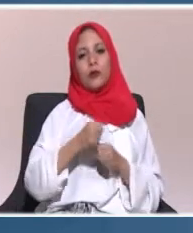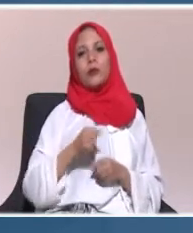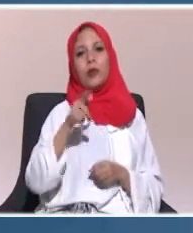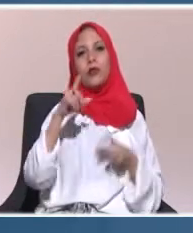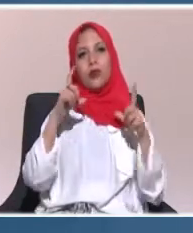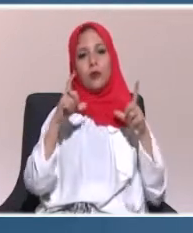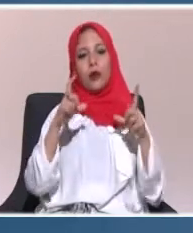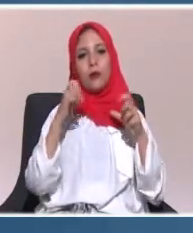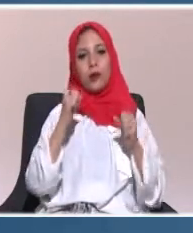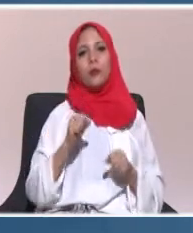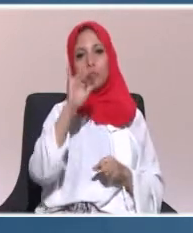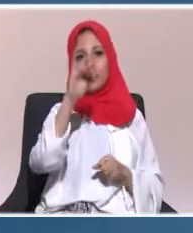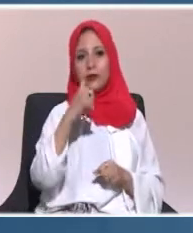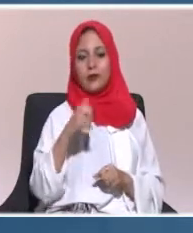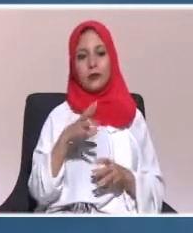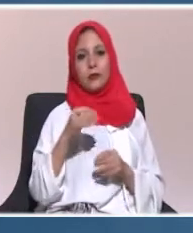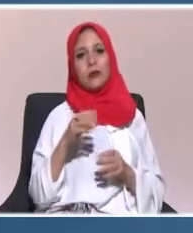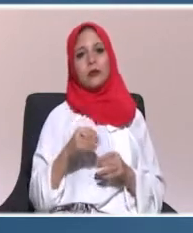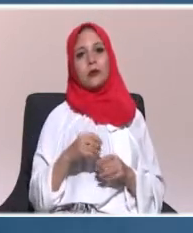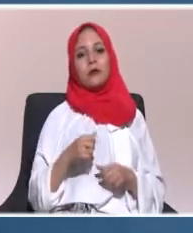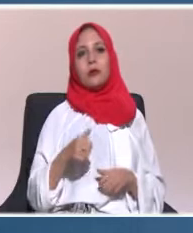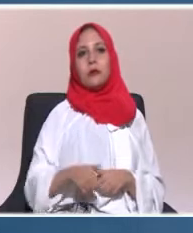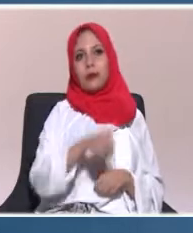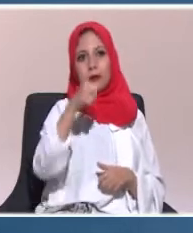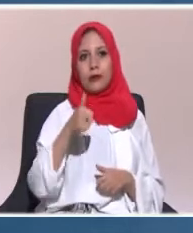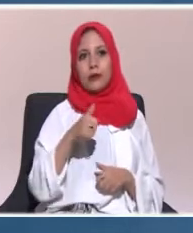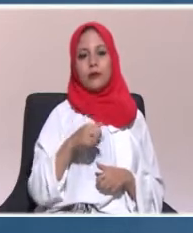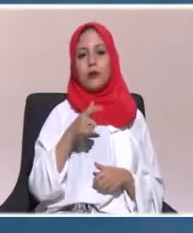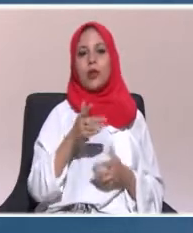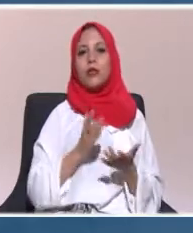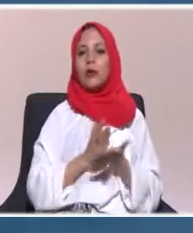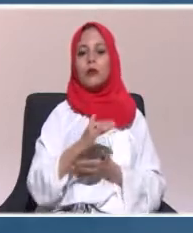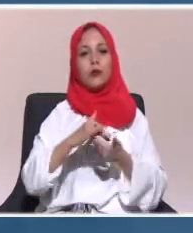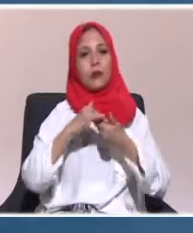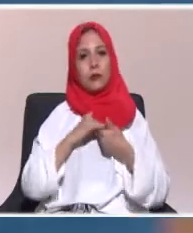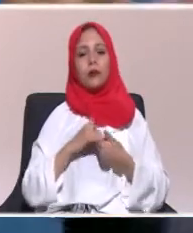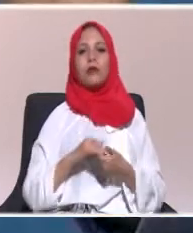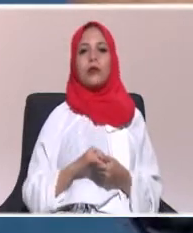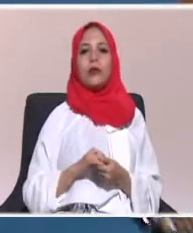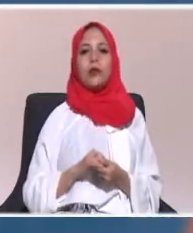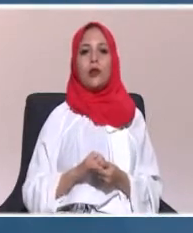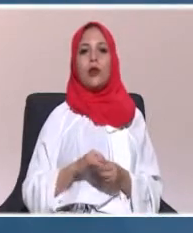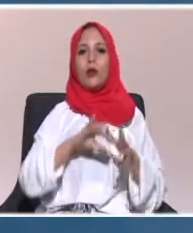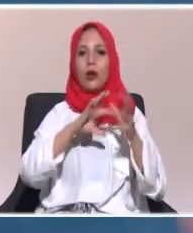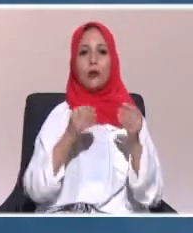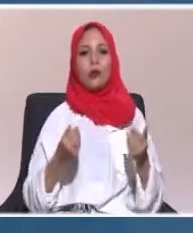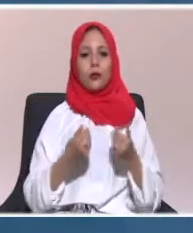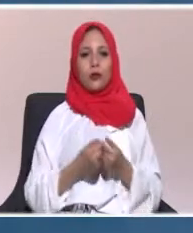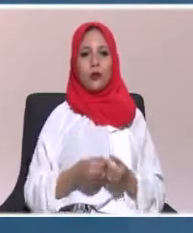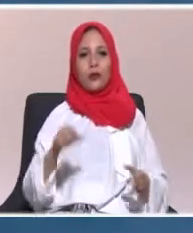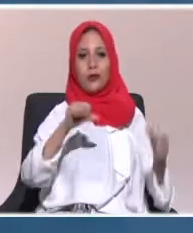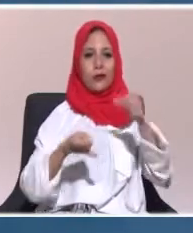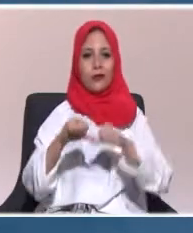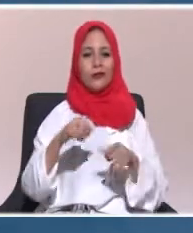قمر وجيتي جبتي جون في اول الحلقات وفرشت لنا كلنا، وقعتي كل الشخصيات في بعض